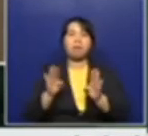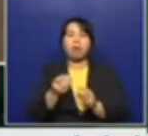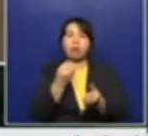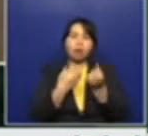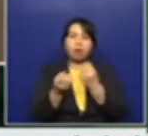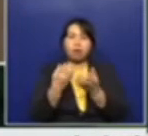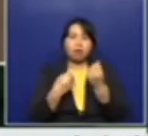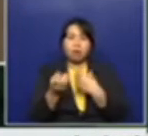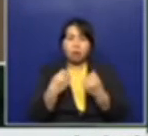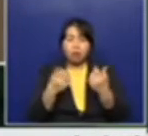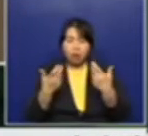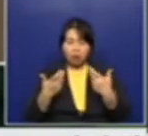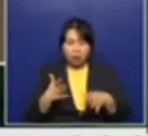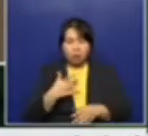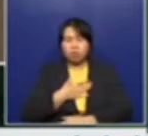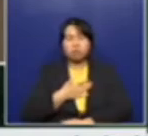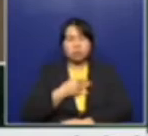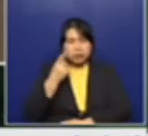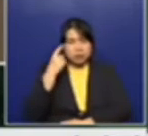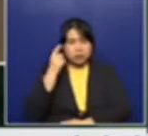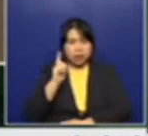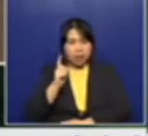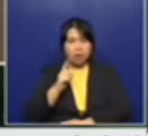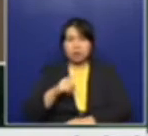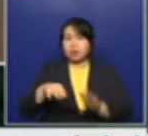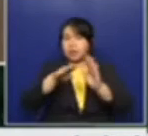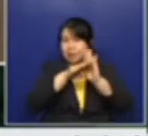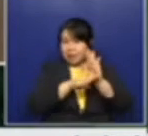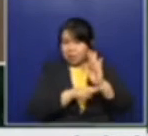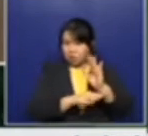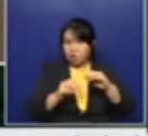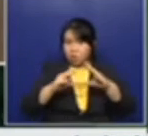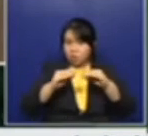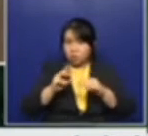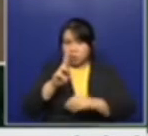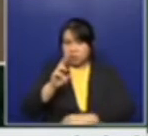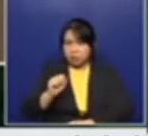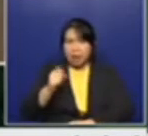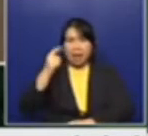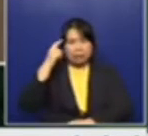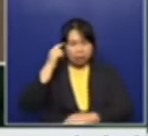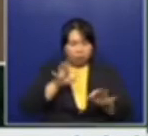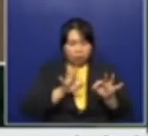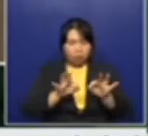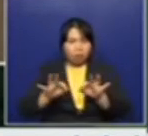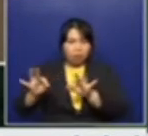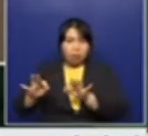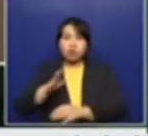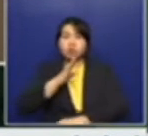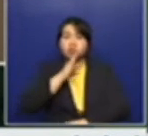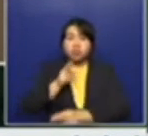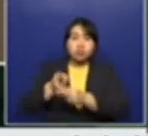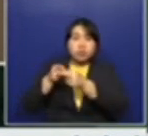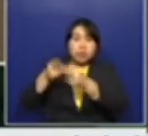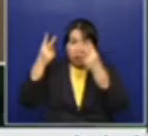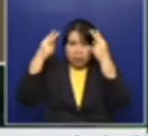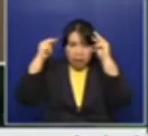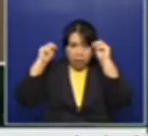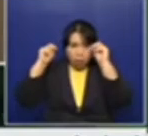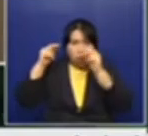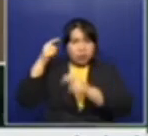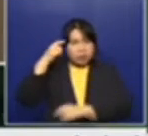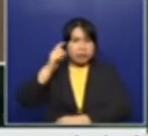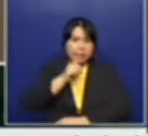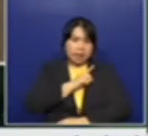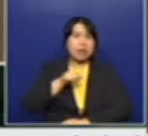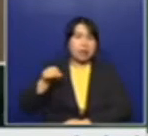แล้วผมเชื่อว่ากระบวนการของรัฐสภาเนี่ยจะทำให้ช้าแต่ถ้าท่านนายกลงมารับฟังเองก็จ